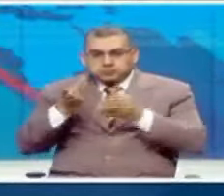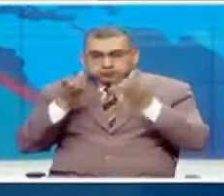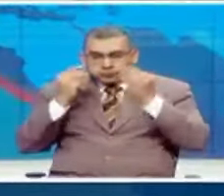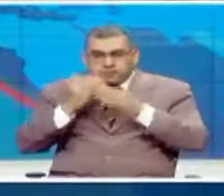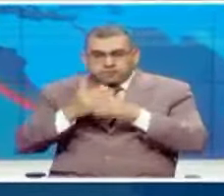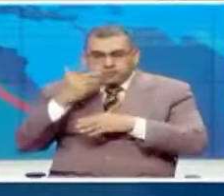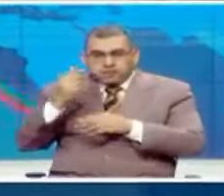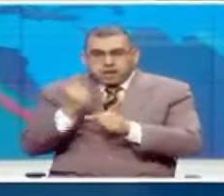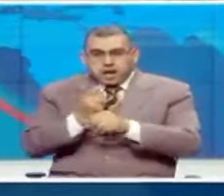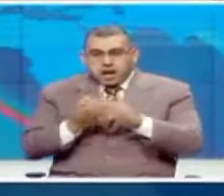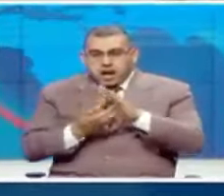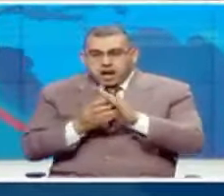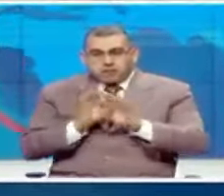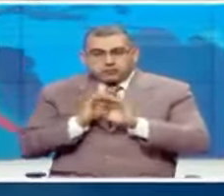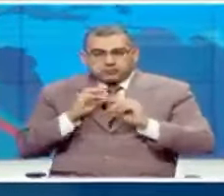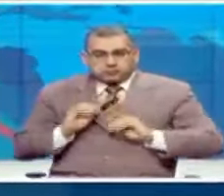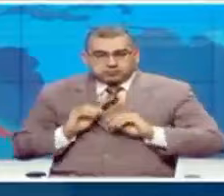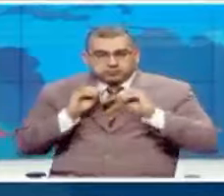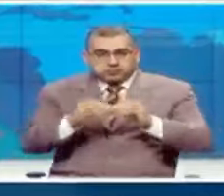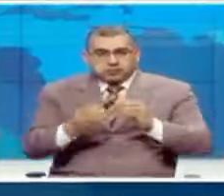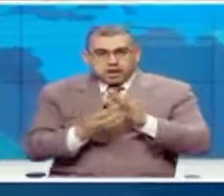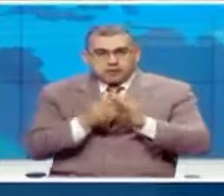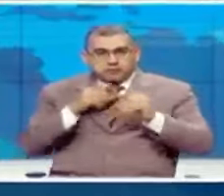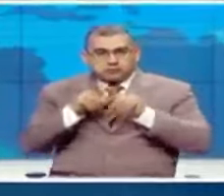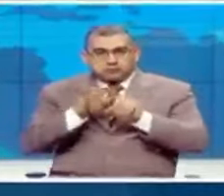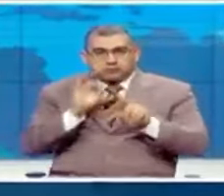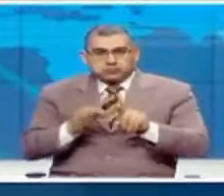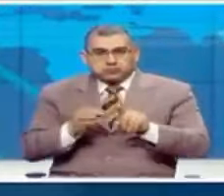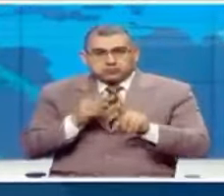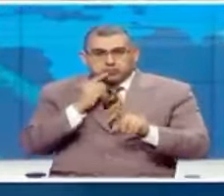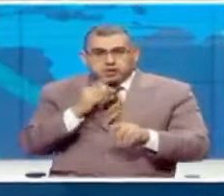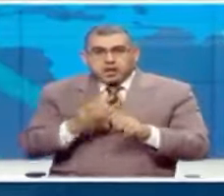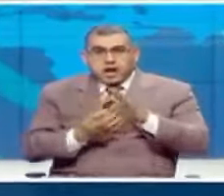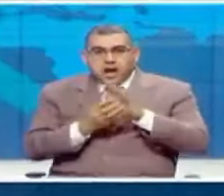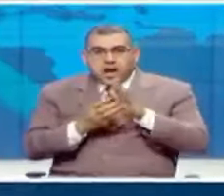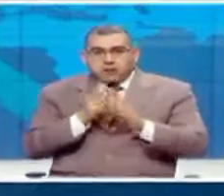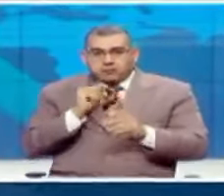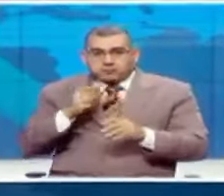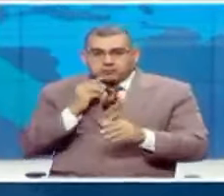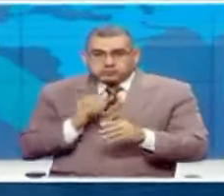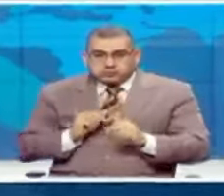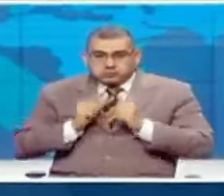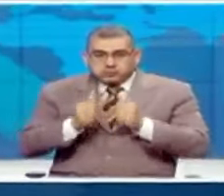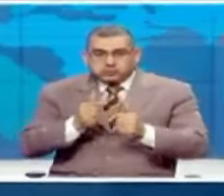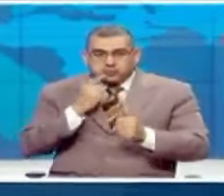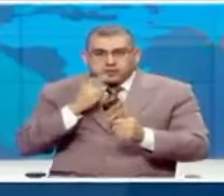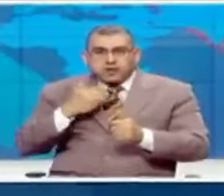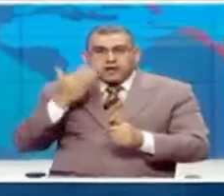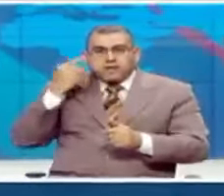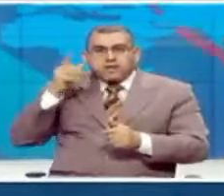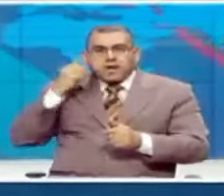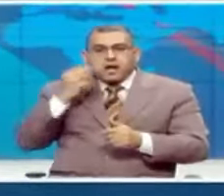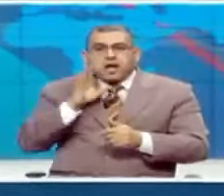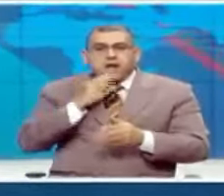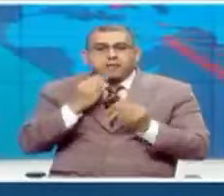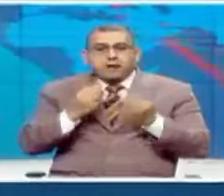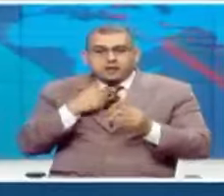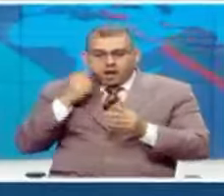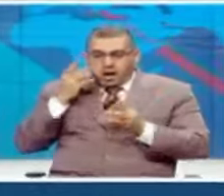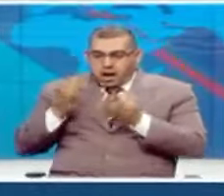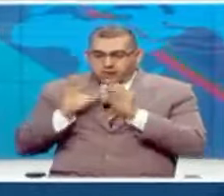عشان ندخل على الجامعة مستعدين، يعني زي طلاب الجامعين. يعني طلاب الجامعين في اللي بيدخل دلوقتي ما بيكونش لسه خد الحاجات دي، لسه هيتدرب